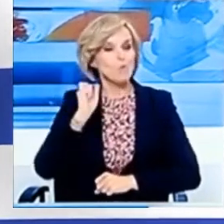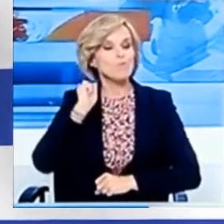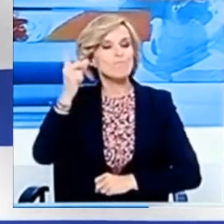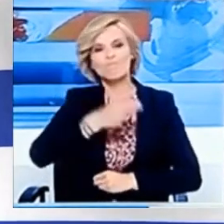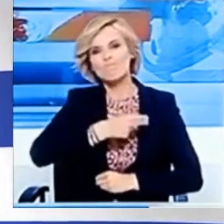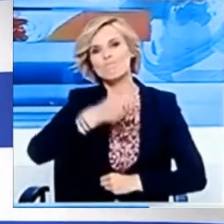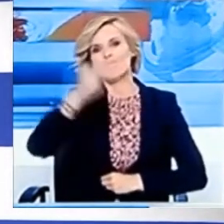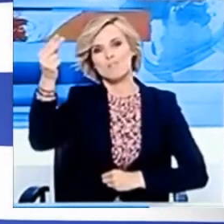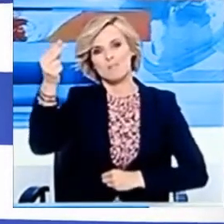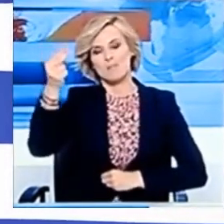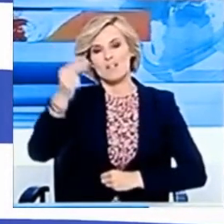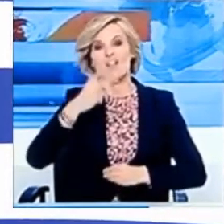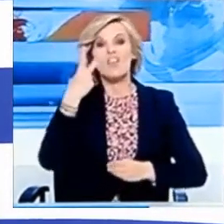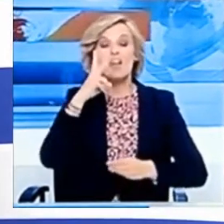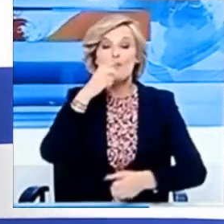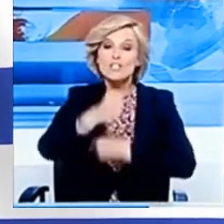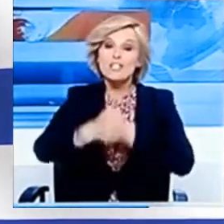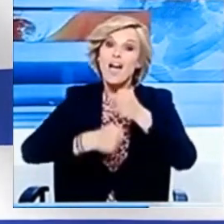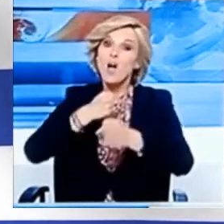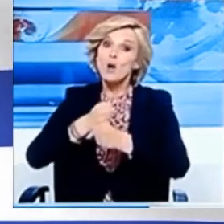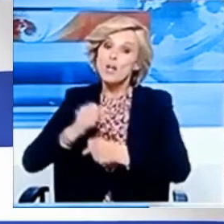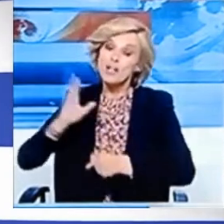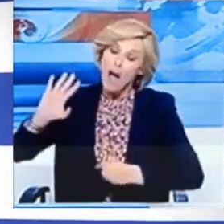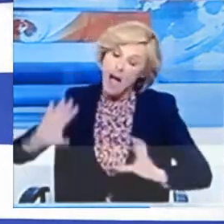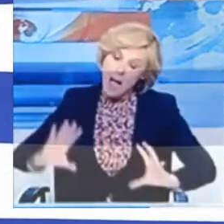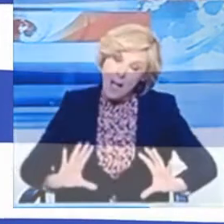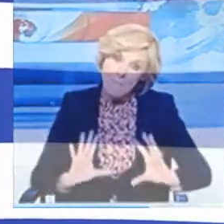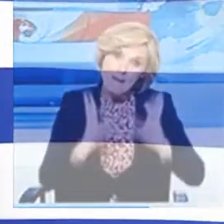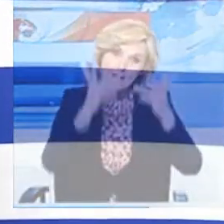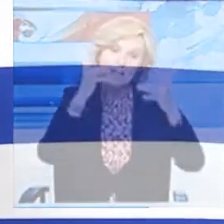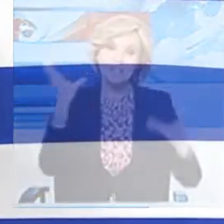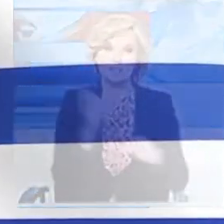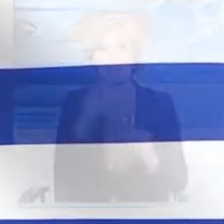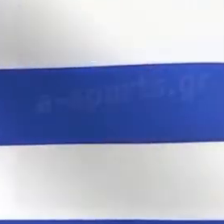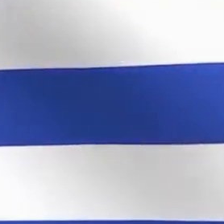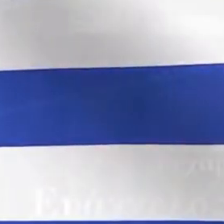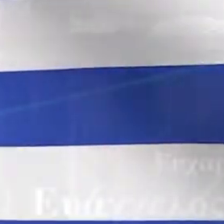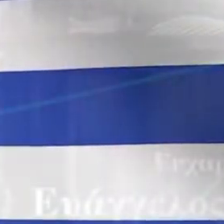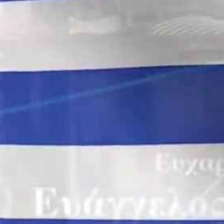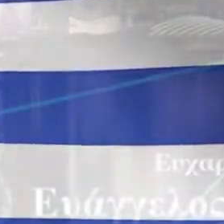λαμπρότητα τα 200 χρόνια από την Επανάσταση του 1821.